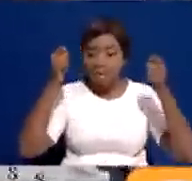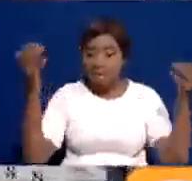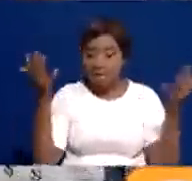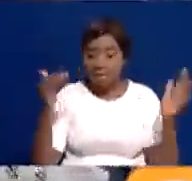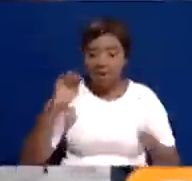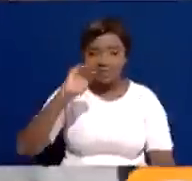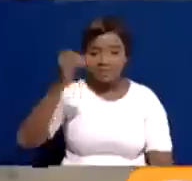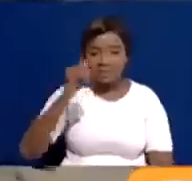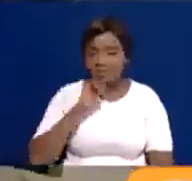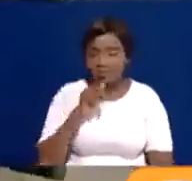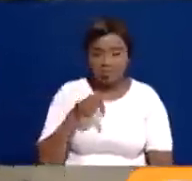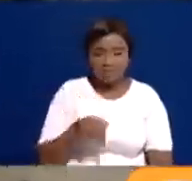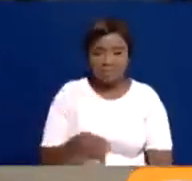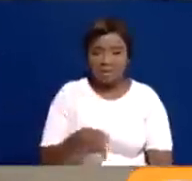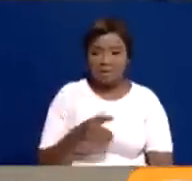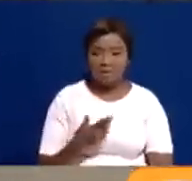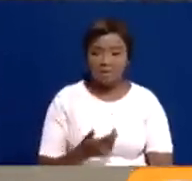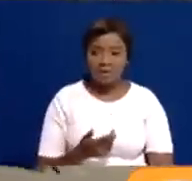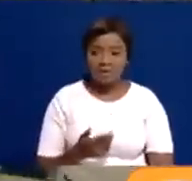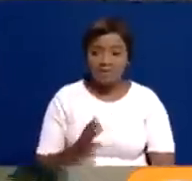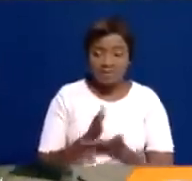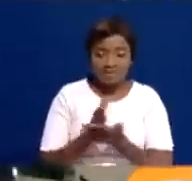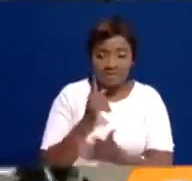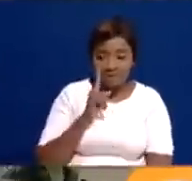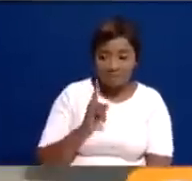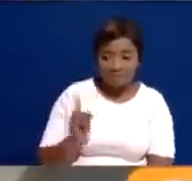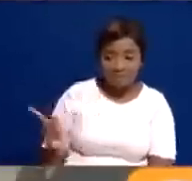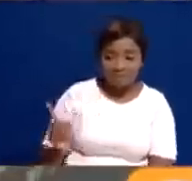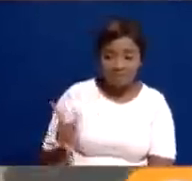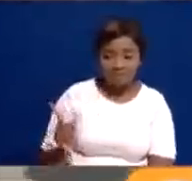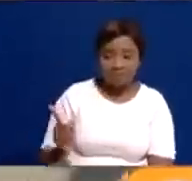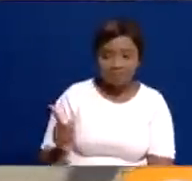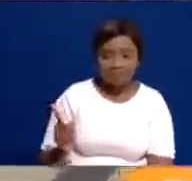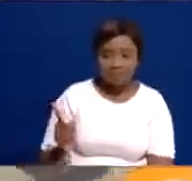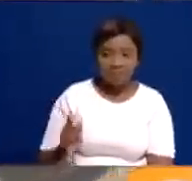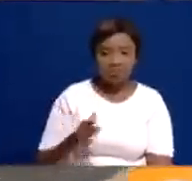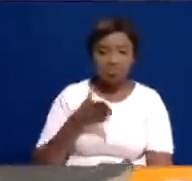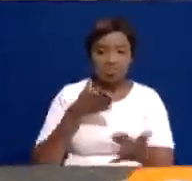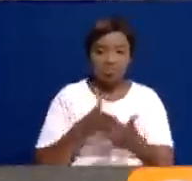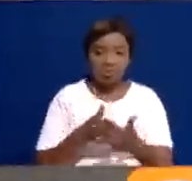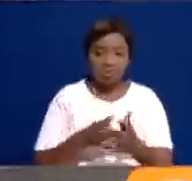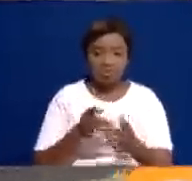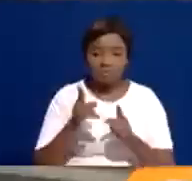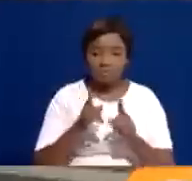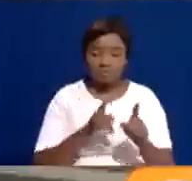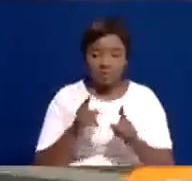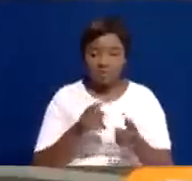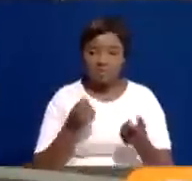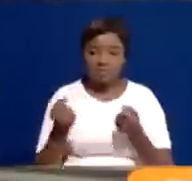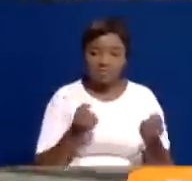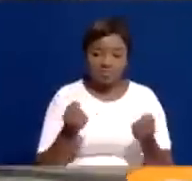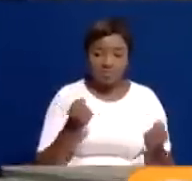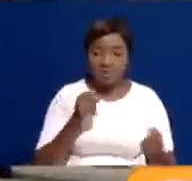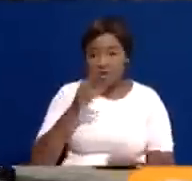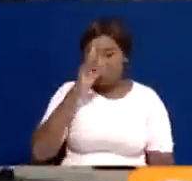hatujua amekuja huko kufanya nini. Wengine wao wakiwasha moto barabarani kuzuia shughuli za uchukuzi, hali iliyowalazimu maafisa